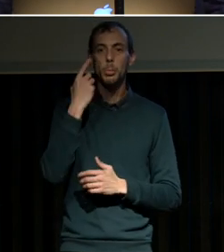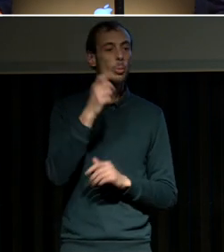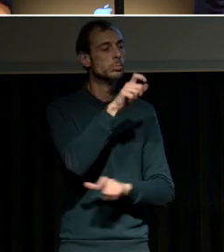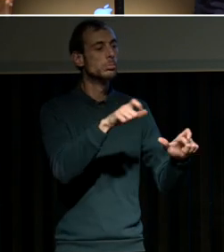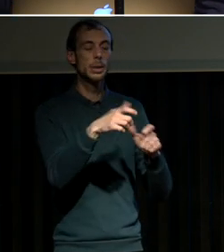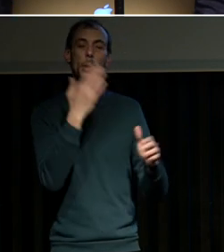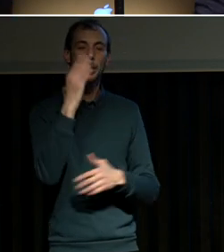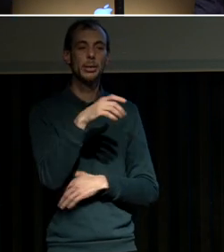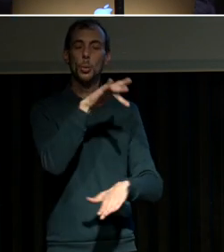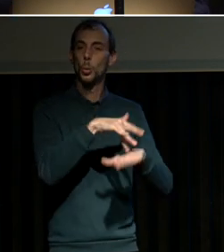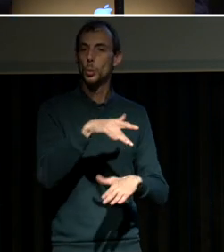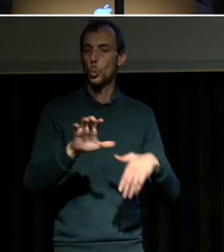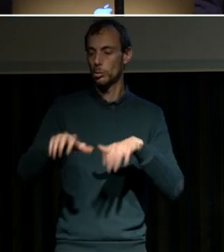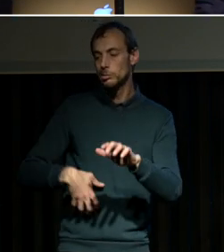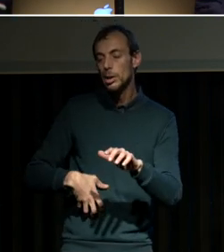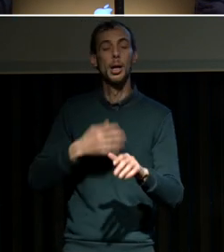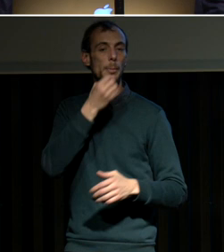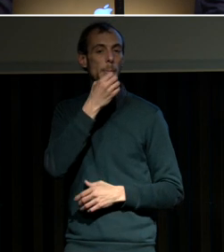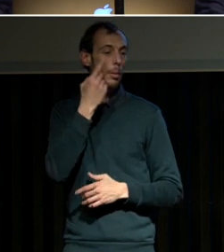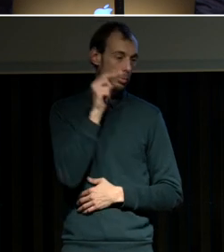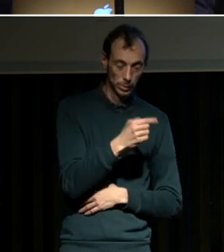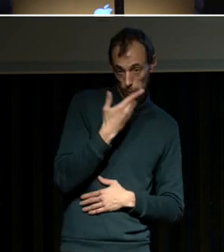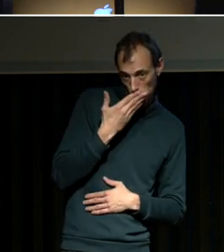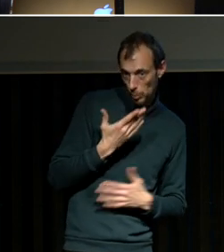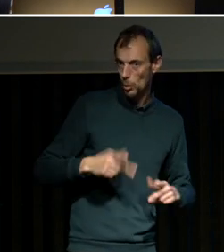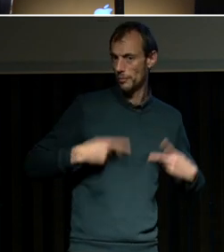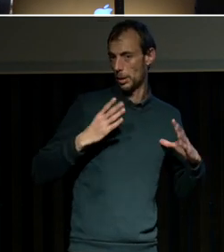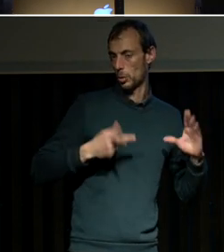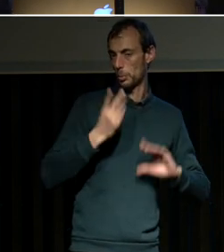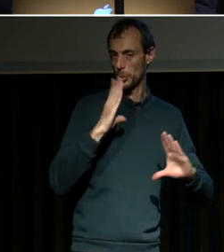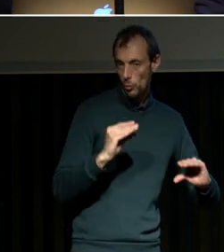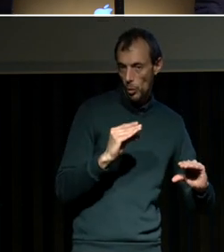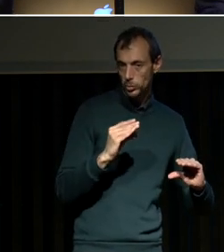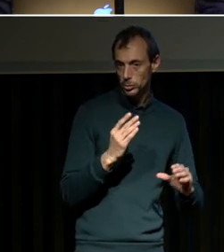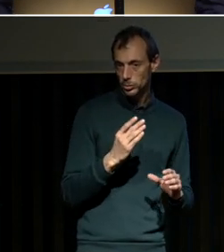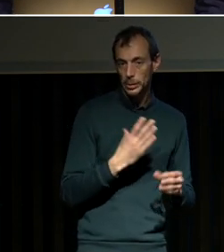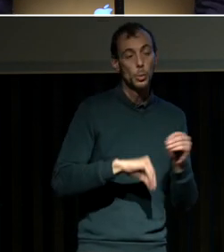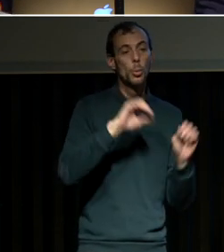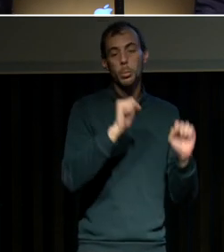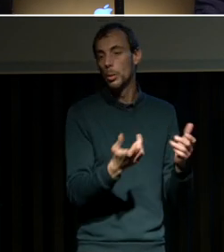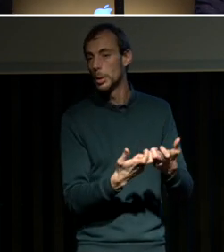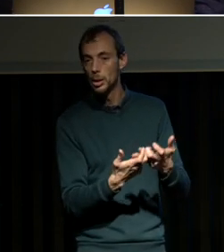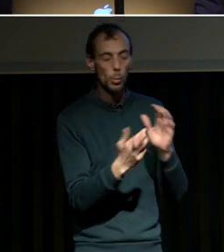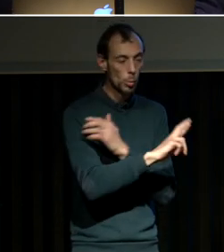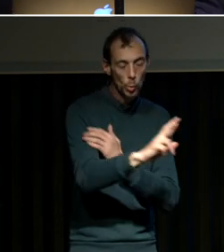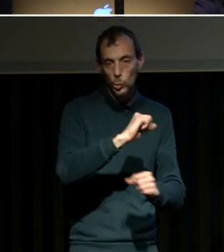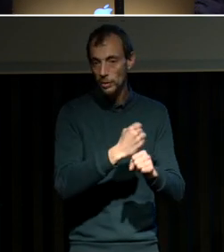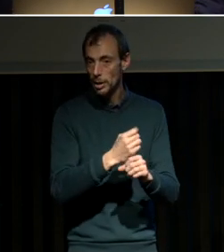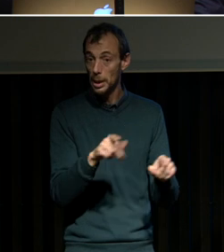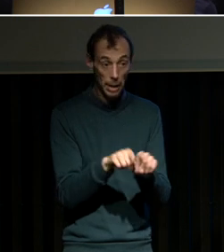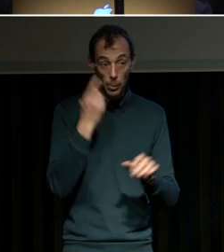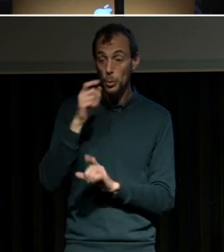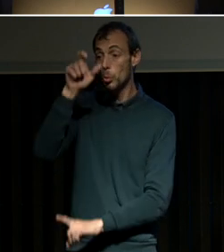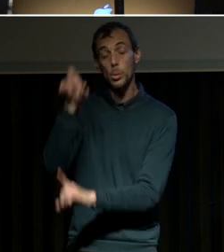aussi certains peuvent retravailler. Et puis ceux qui sont dialysés, finalement, eh ben, c'est beaucoup plus avantageux pour la société de ne pas les dialyser. Il vaut